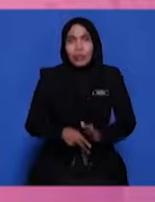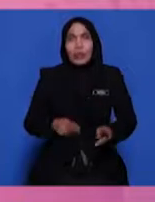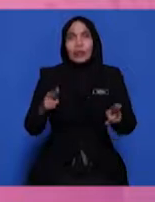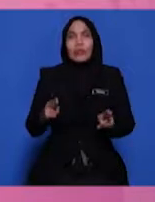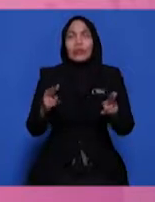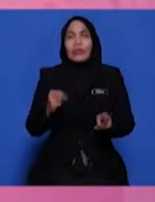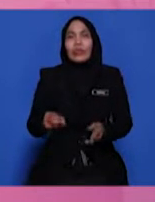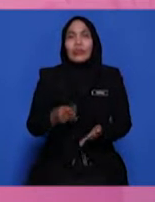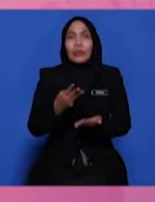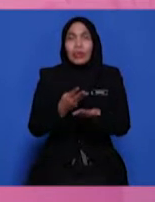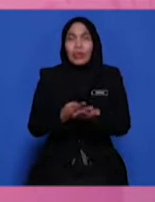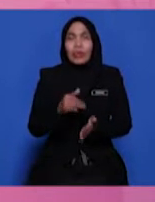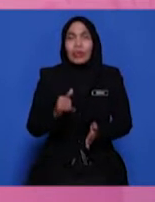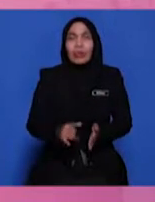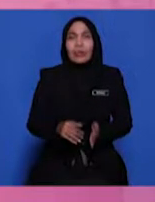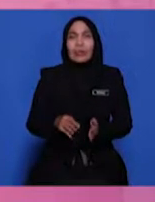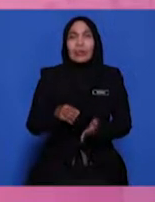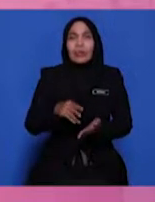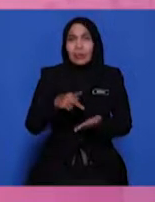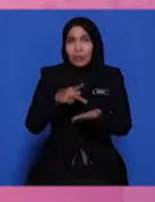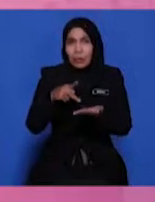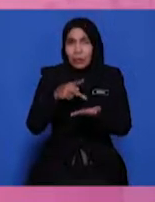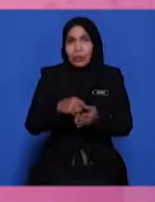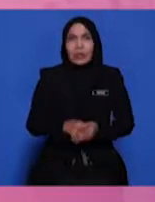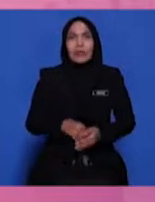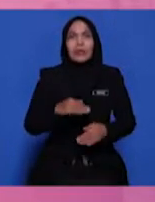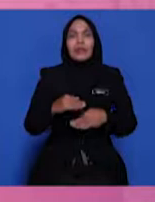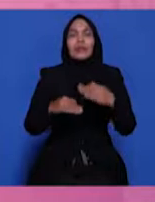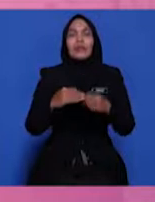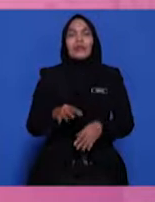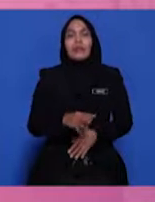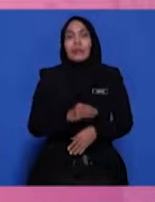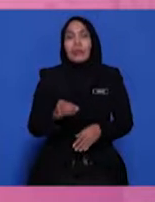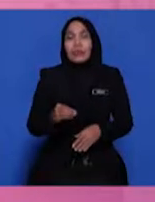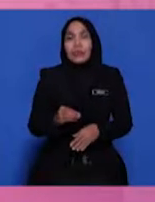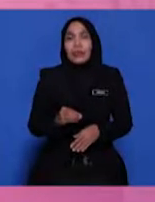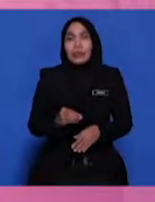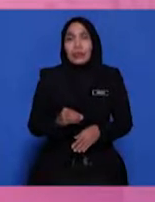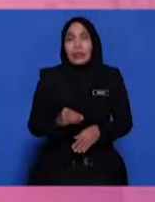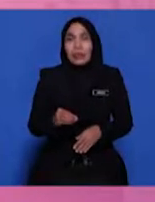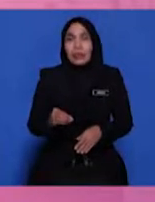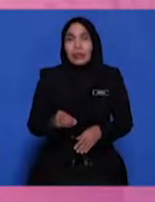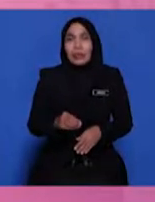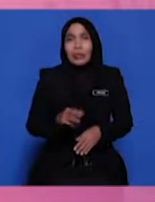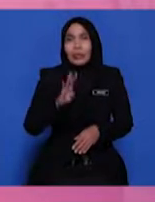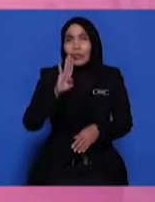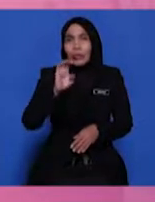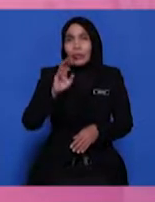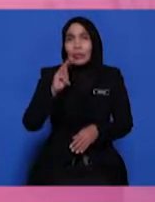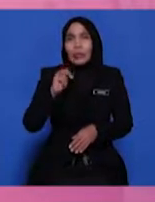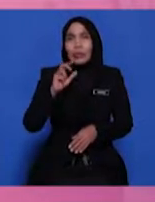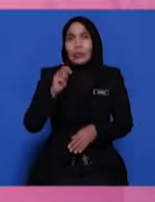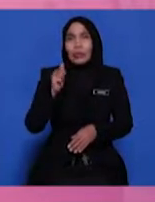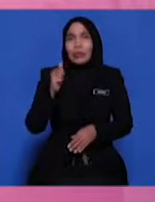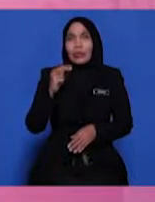berkesan. Kedua, membina dan membentang plan kewangan peribadi untuk mencapai